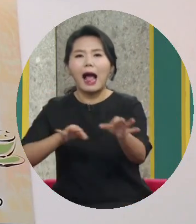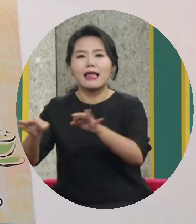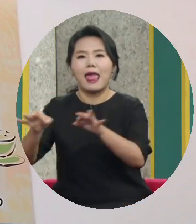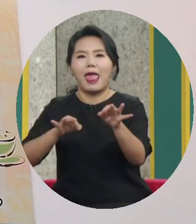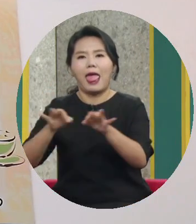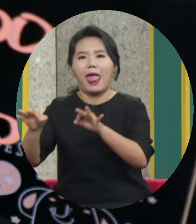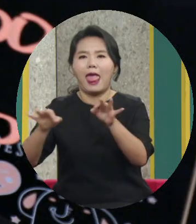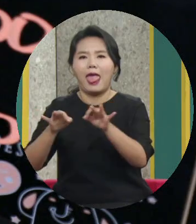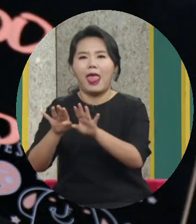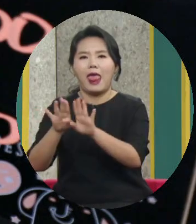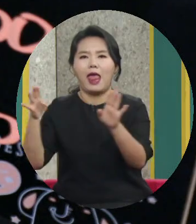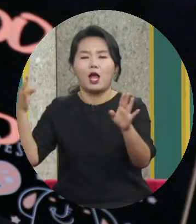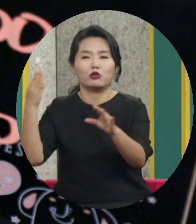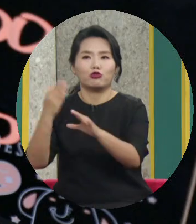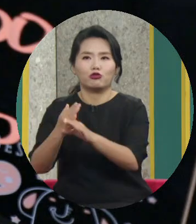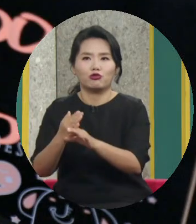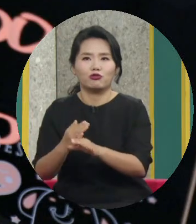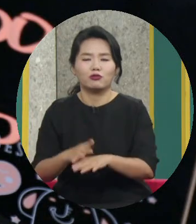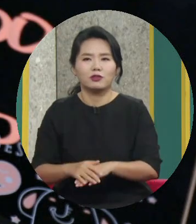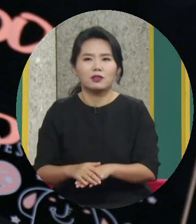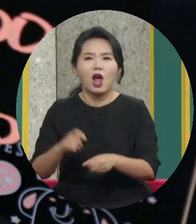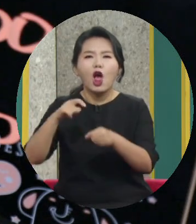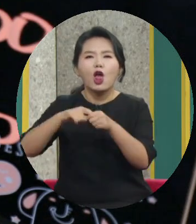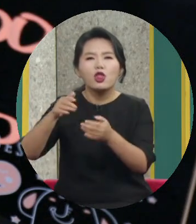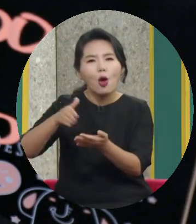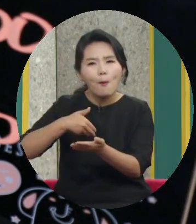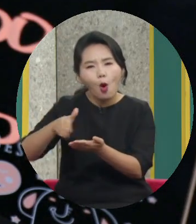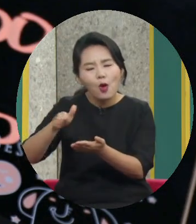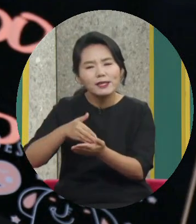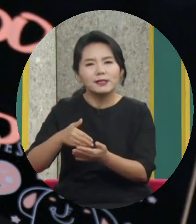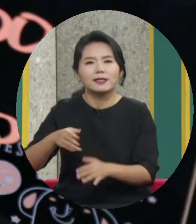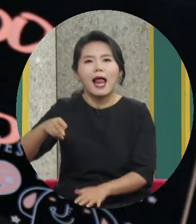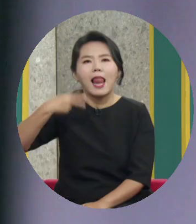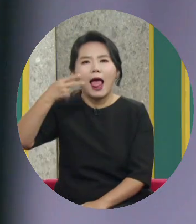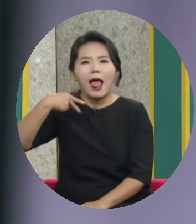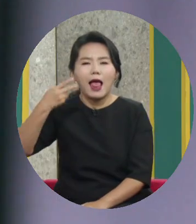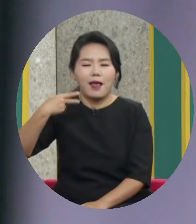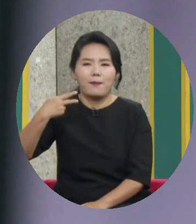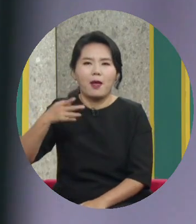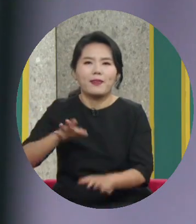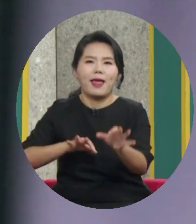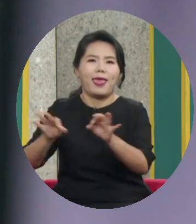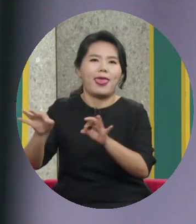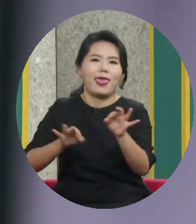떡볶이와 김밥, 라면 등을 파는 분식집이죠.